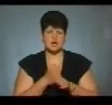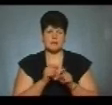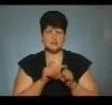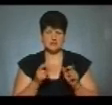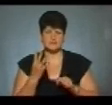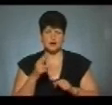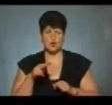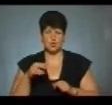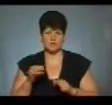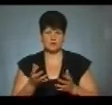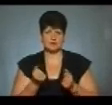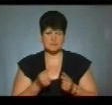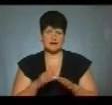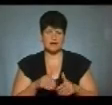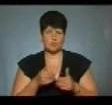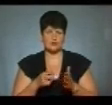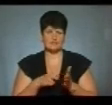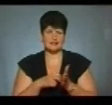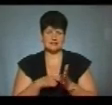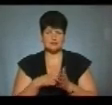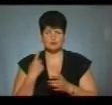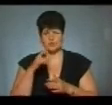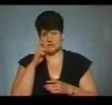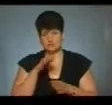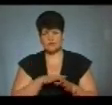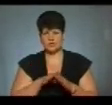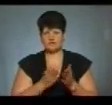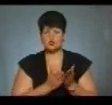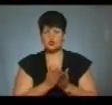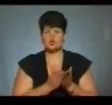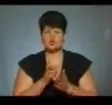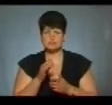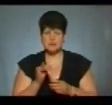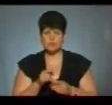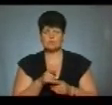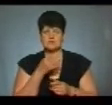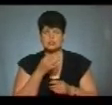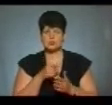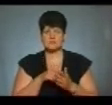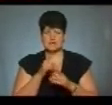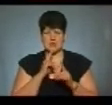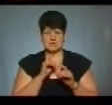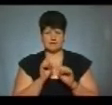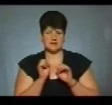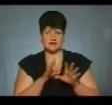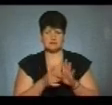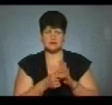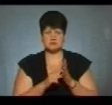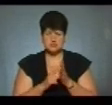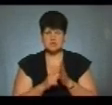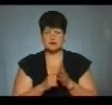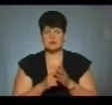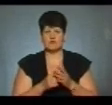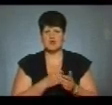до них надійшов рекомендований лист від обласної державної виконавчої служби, в якому повідомили, що міська рада передає приміщення, в якому зараз аптека,